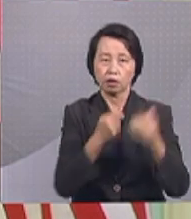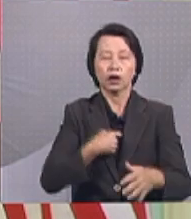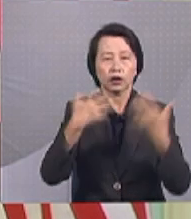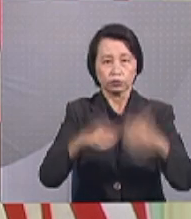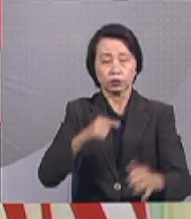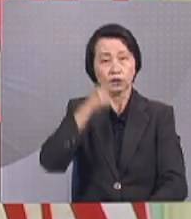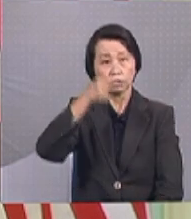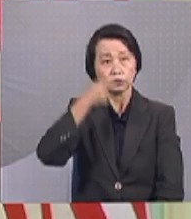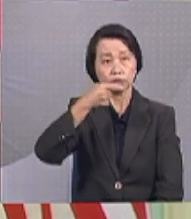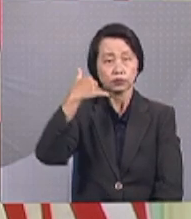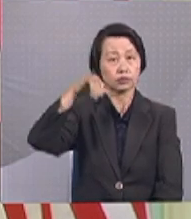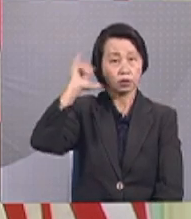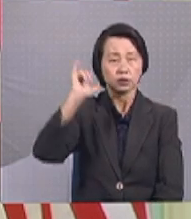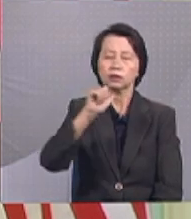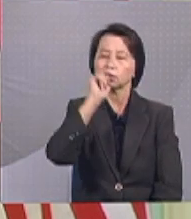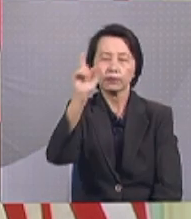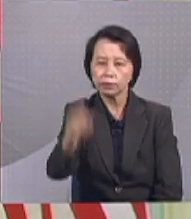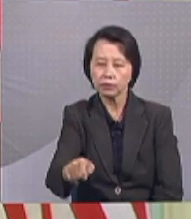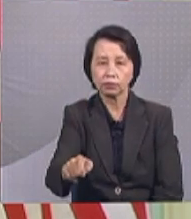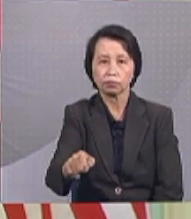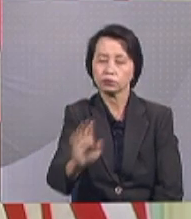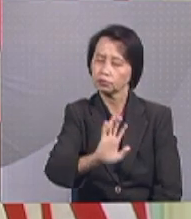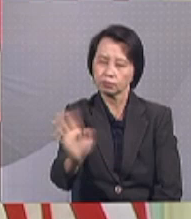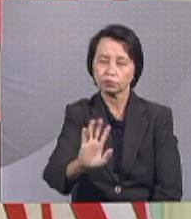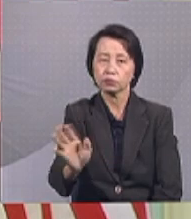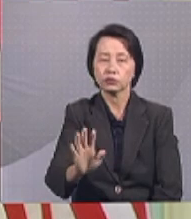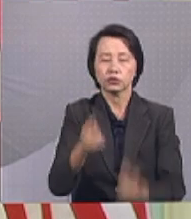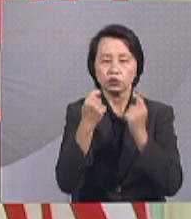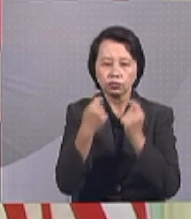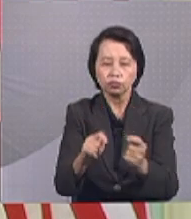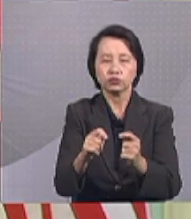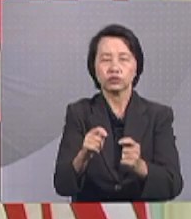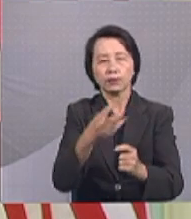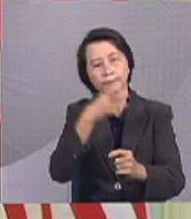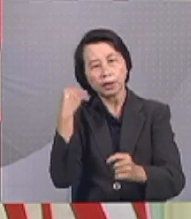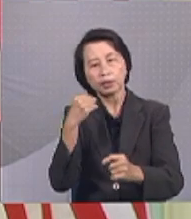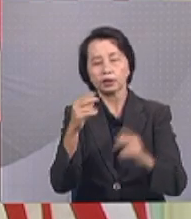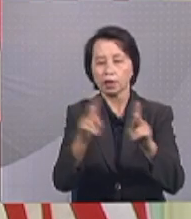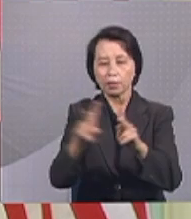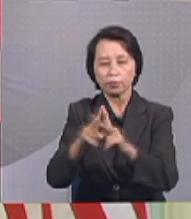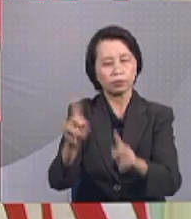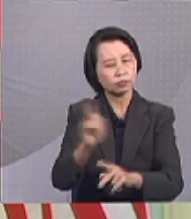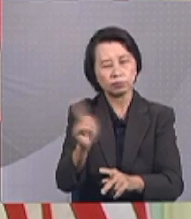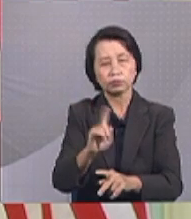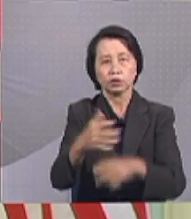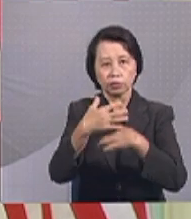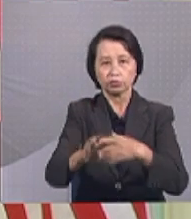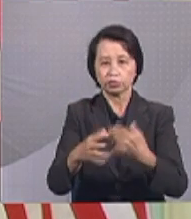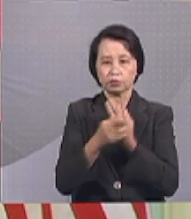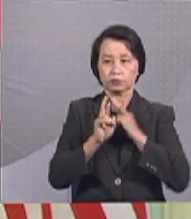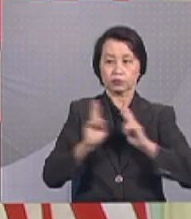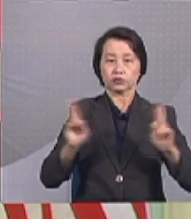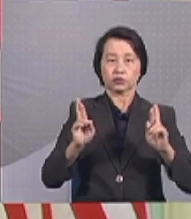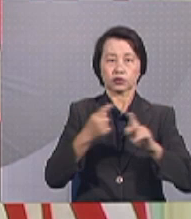sebut semalam, tak perlulah ya cuba untuk balik ke kampung setelah bersiap